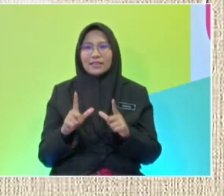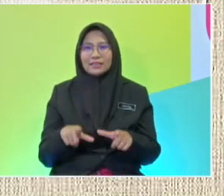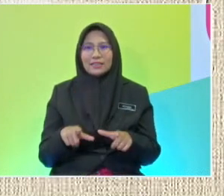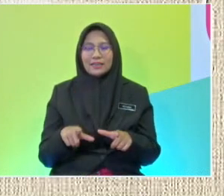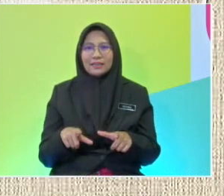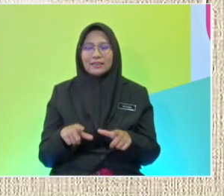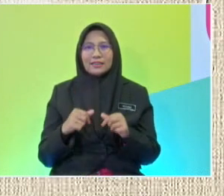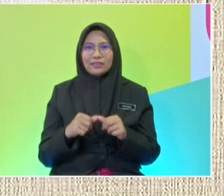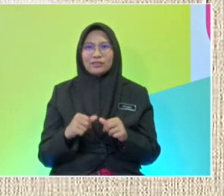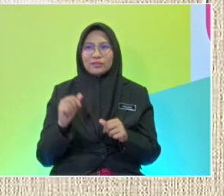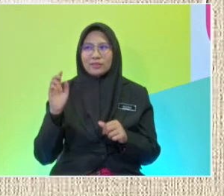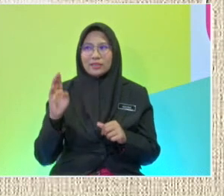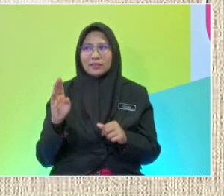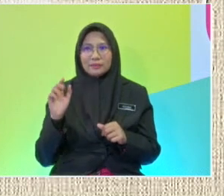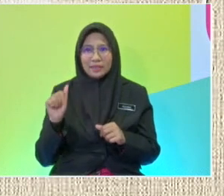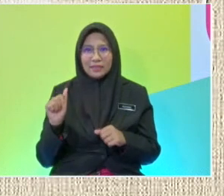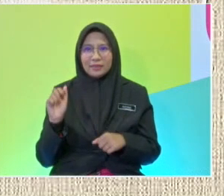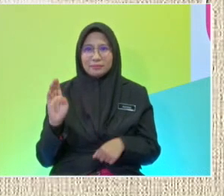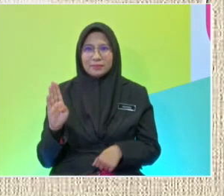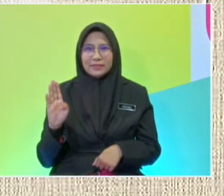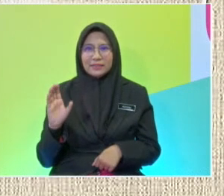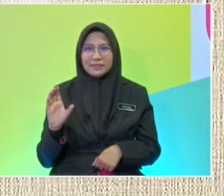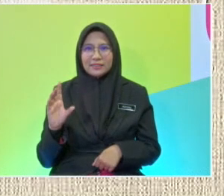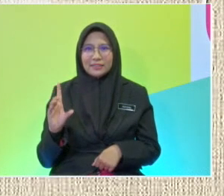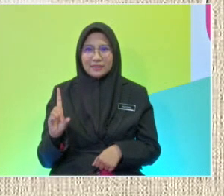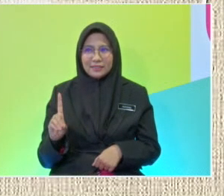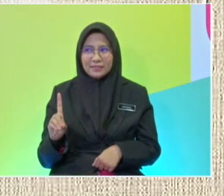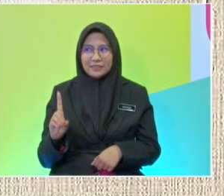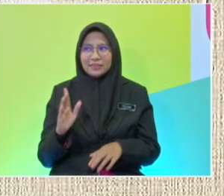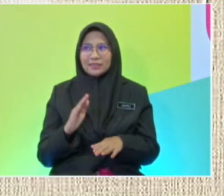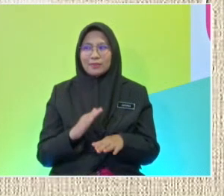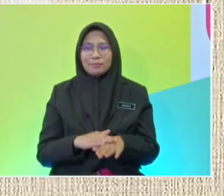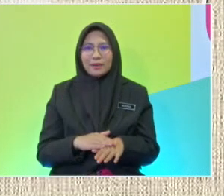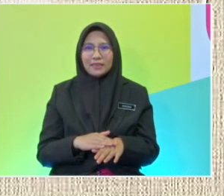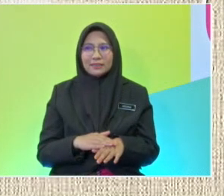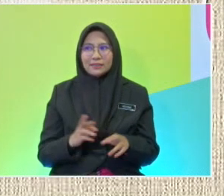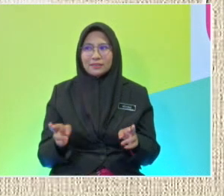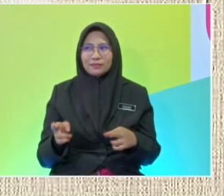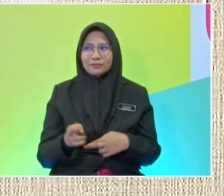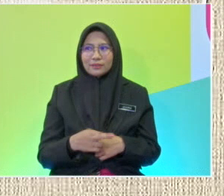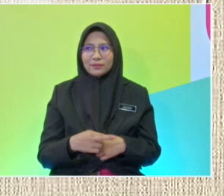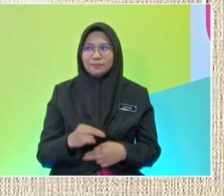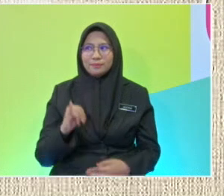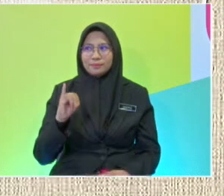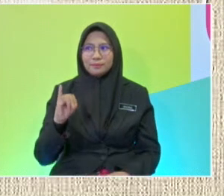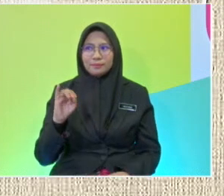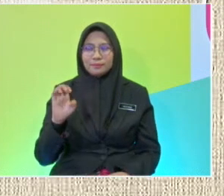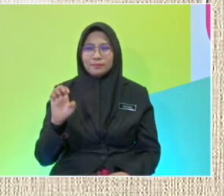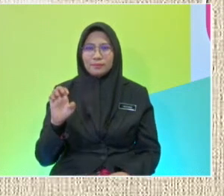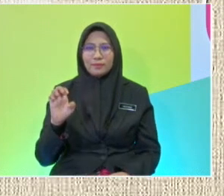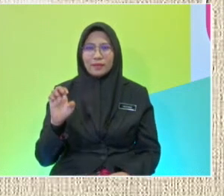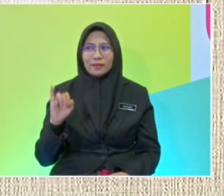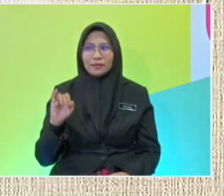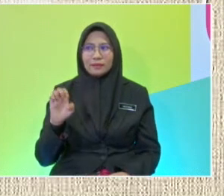betul dengan menulis ABC dan d pada ruang yang disediakan oke ciri-ciri